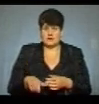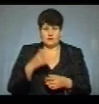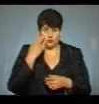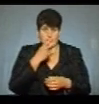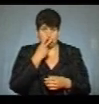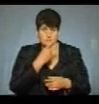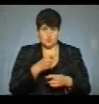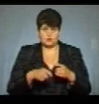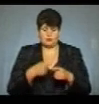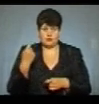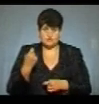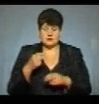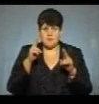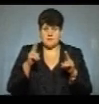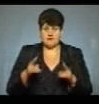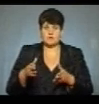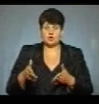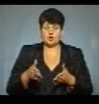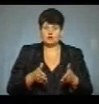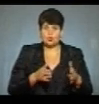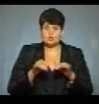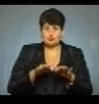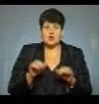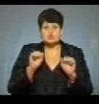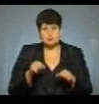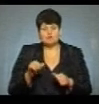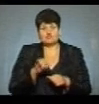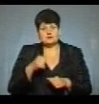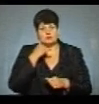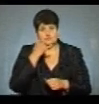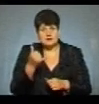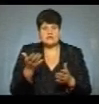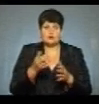бачу якісь порушення правил дорожнього руху, чи можу колись зателефонувати на якусь